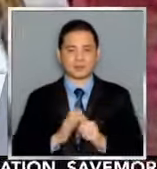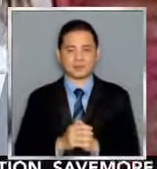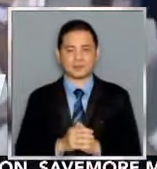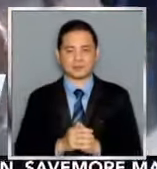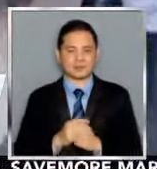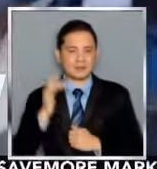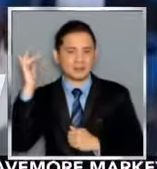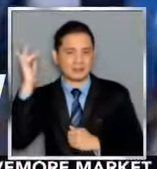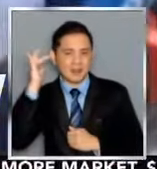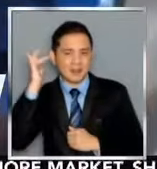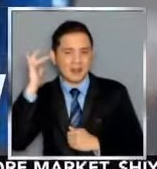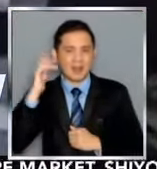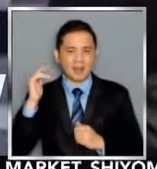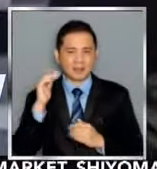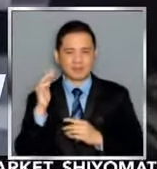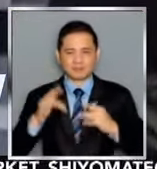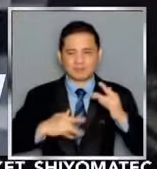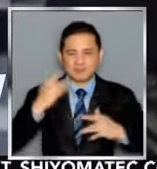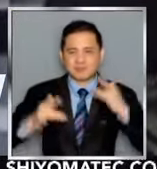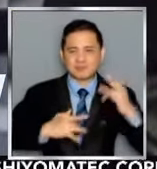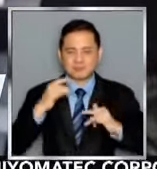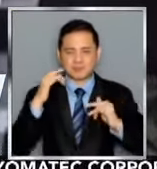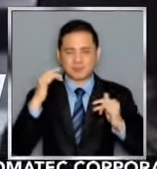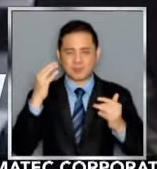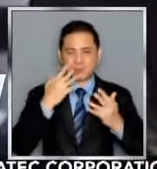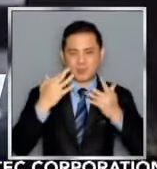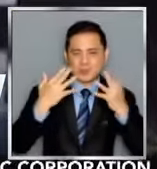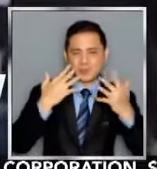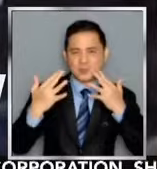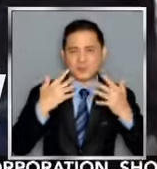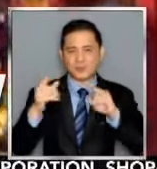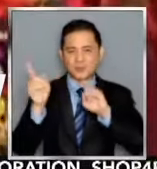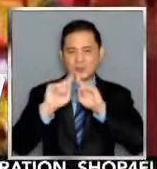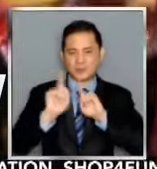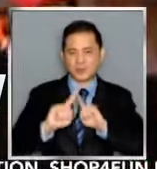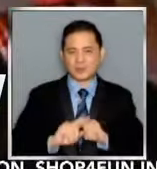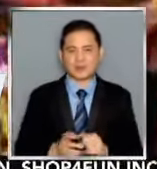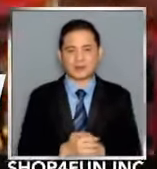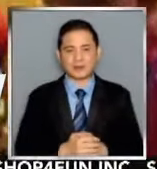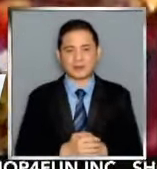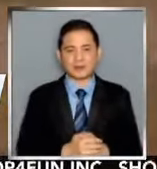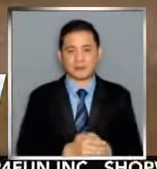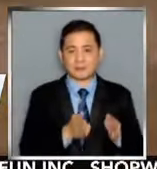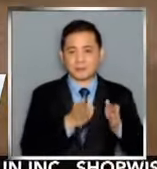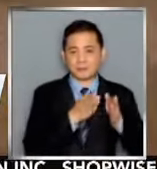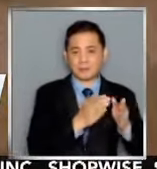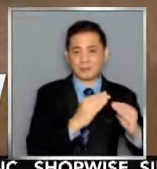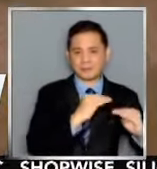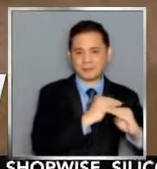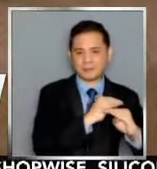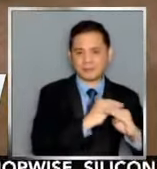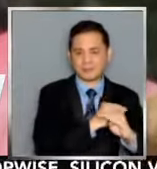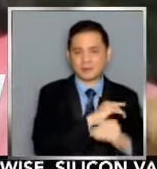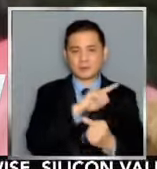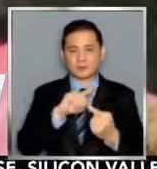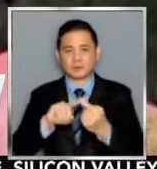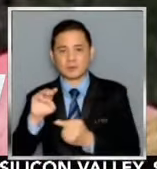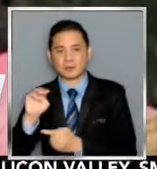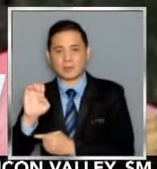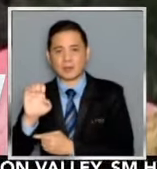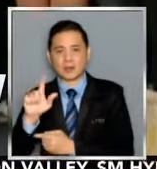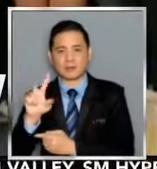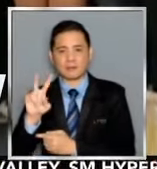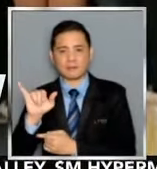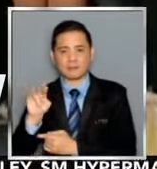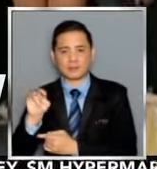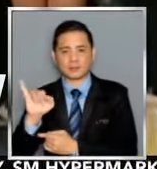Street Parade simula sa Upper Session Road, dumaan sa Maharlika Highway hanggang dumating sa Melvin Jones Grandstand.